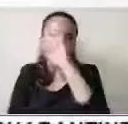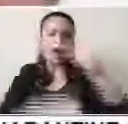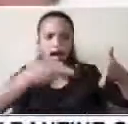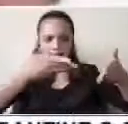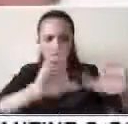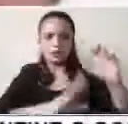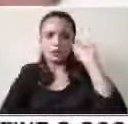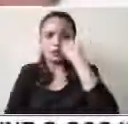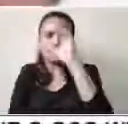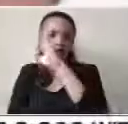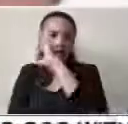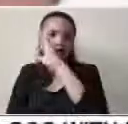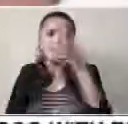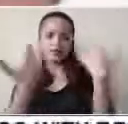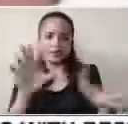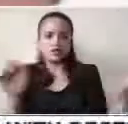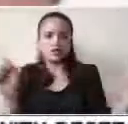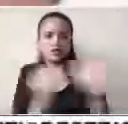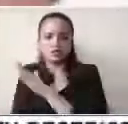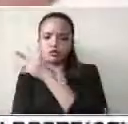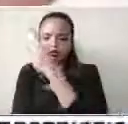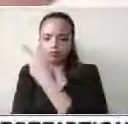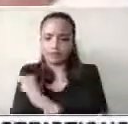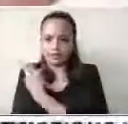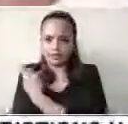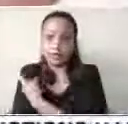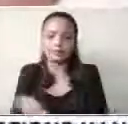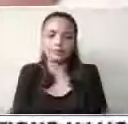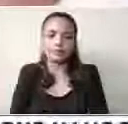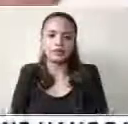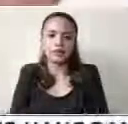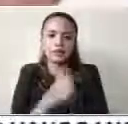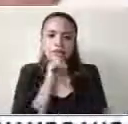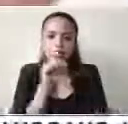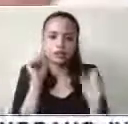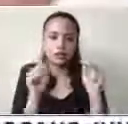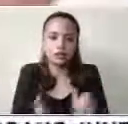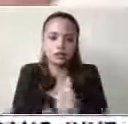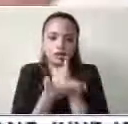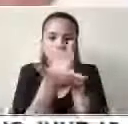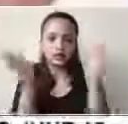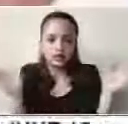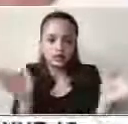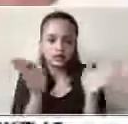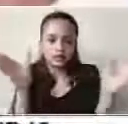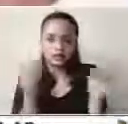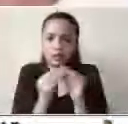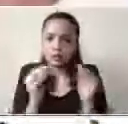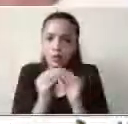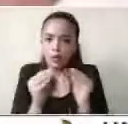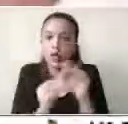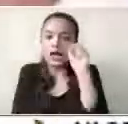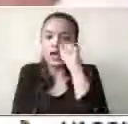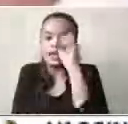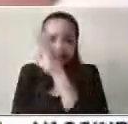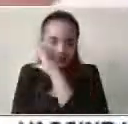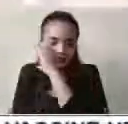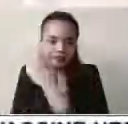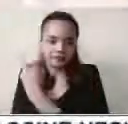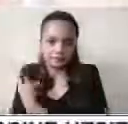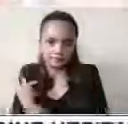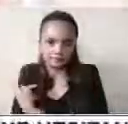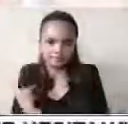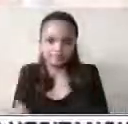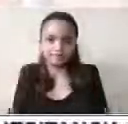second dose. Dahil dito, iminumungkahi ng National Commission on Senior Citizen na payagan na ang mga fully vaccinated senior